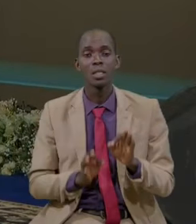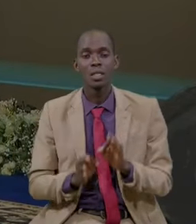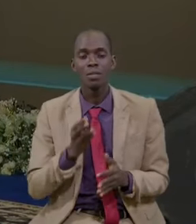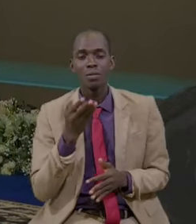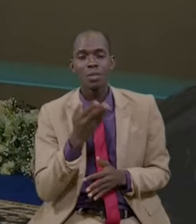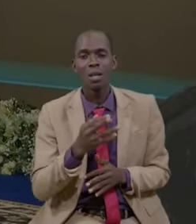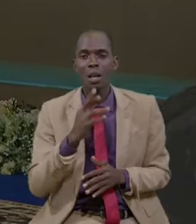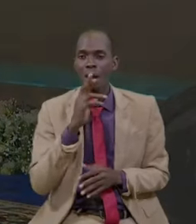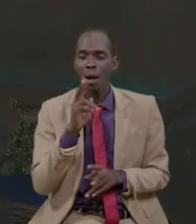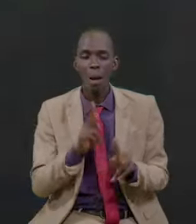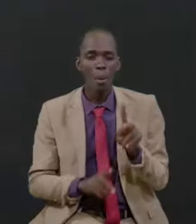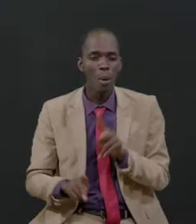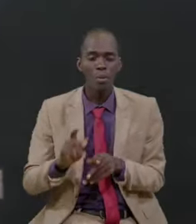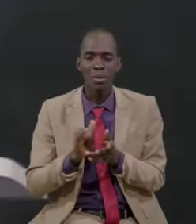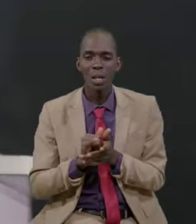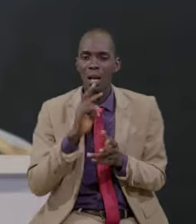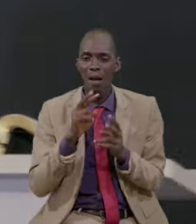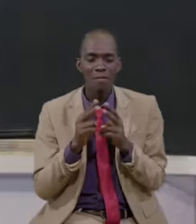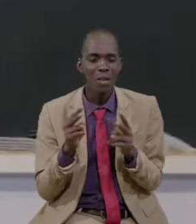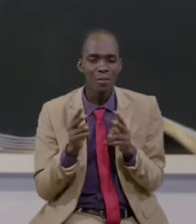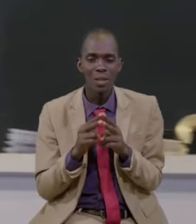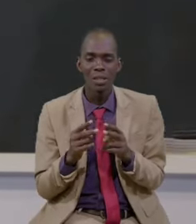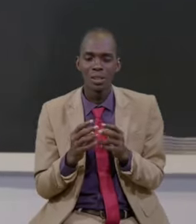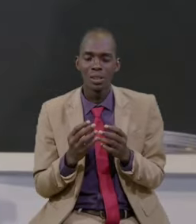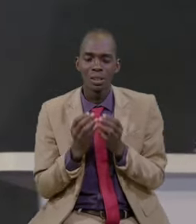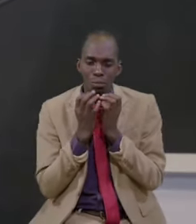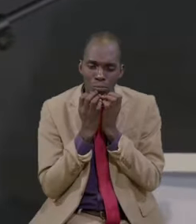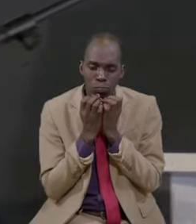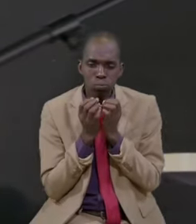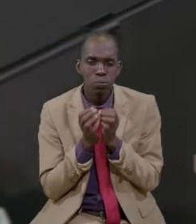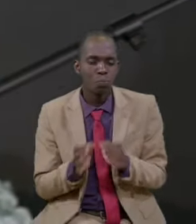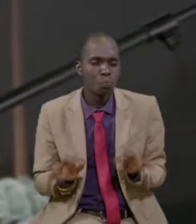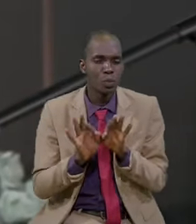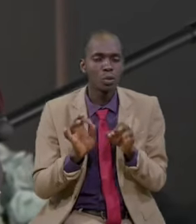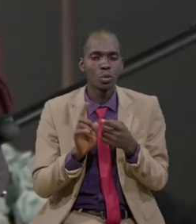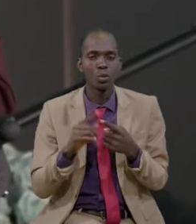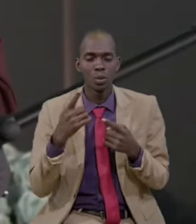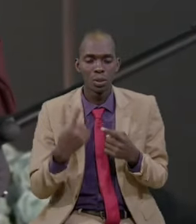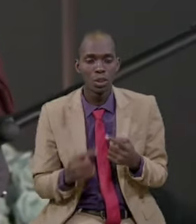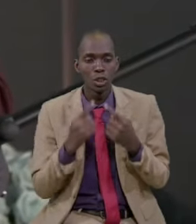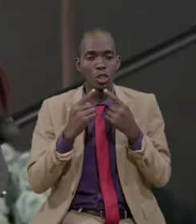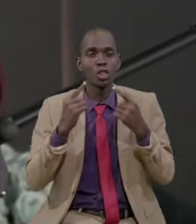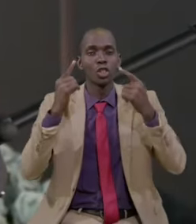clés dans le succès du ministère actuel, et j'entends